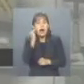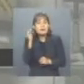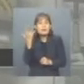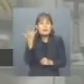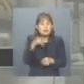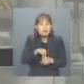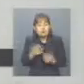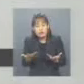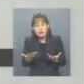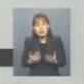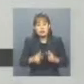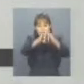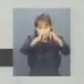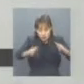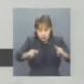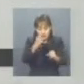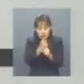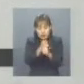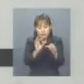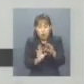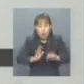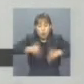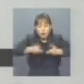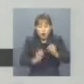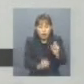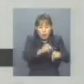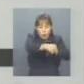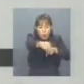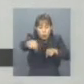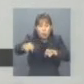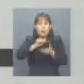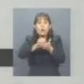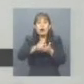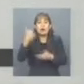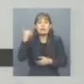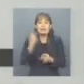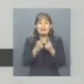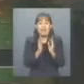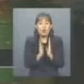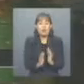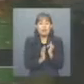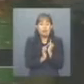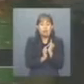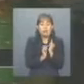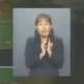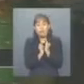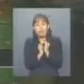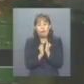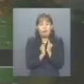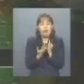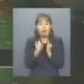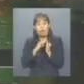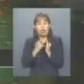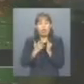เต็นท์ติดเครื่องทำความร้อนกระจายตามจุดต่างๆทั่วเมืองโดยมีรายงานผู้ป่วยที่ถูกน้ำแข็งกัดและมีอาการไฮโปเทอร์เมียเข้